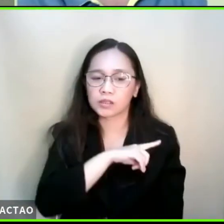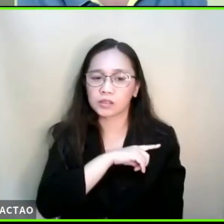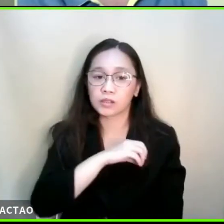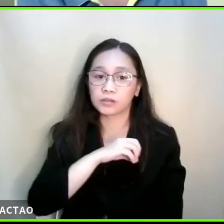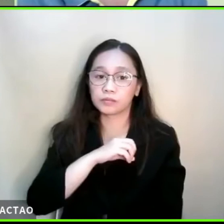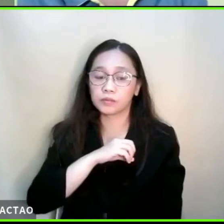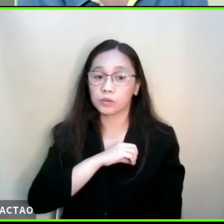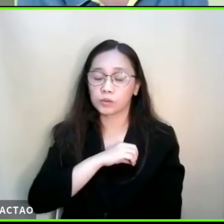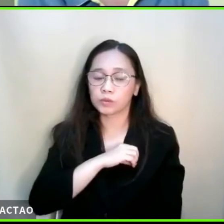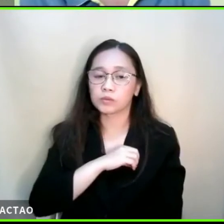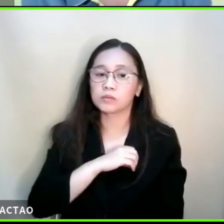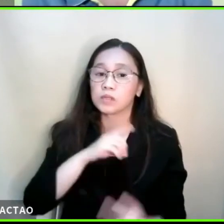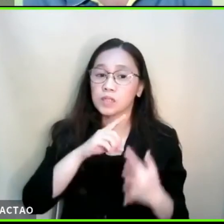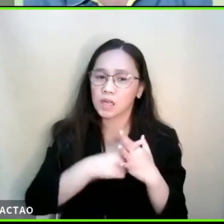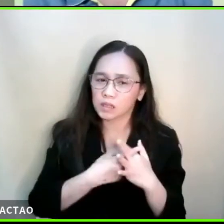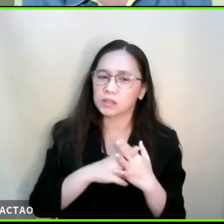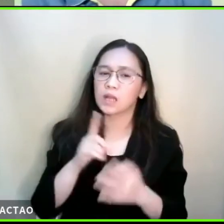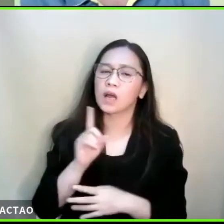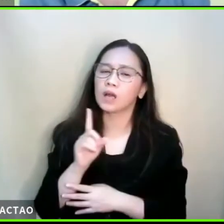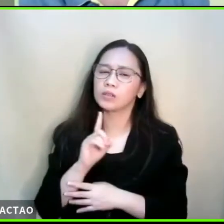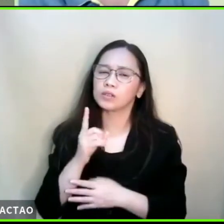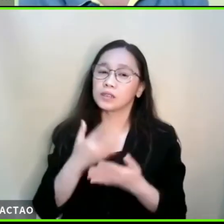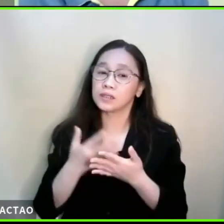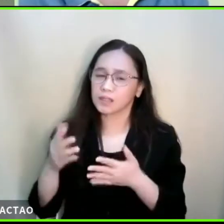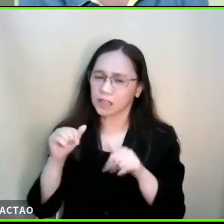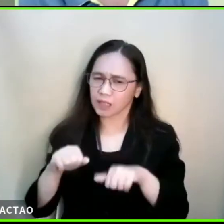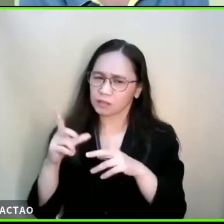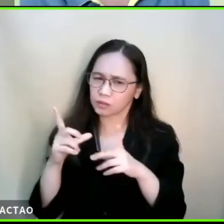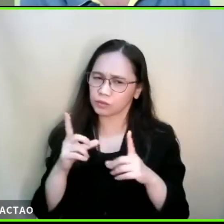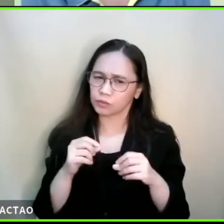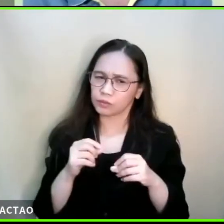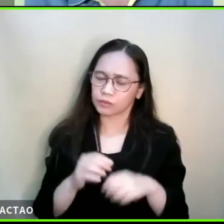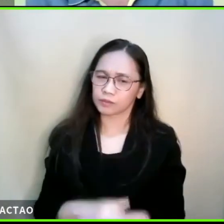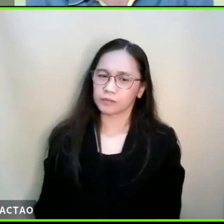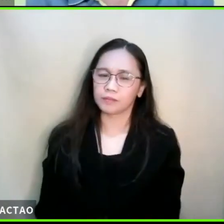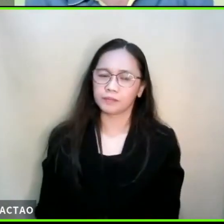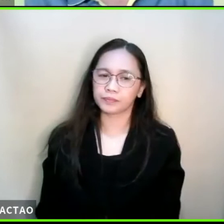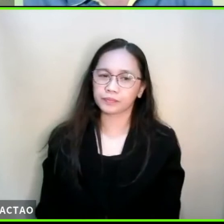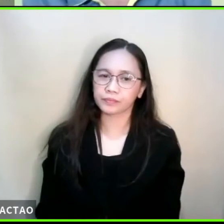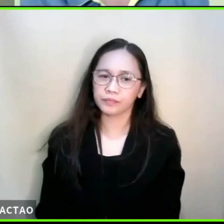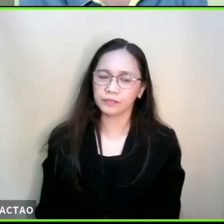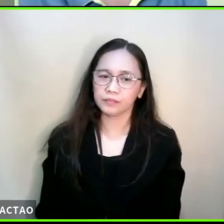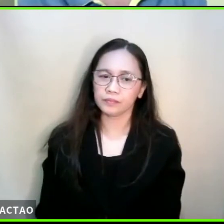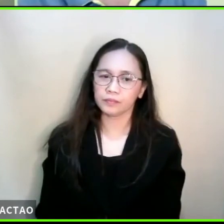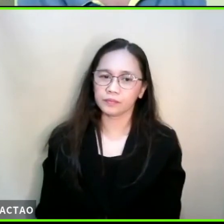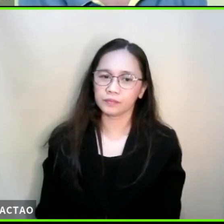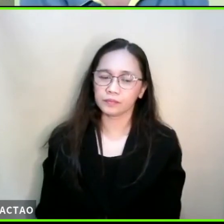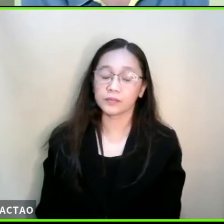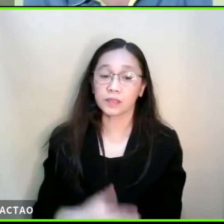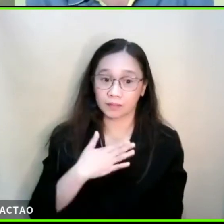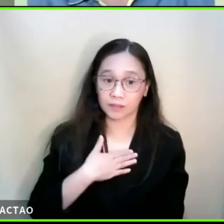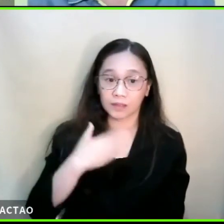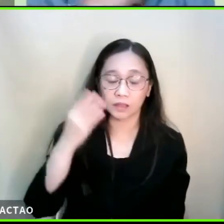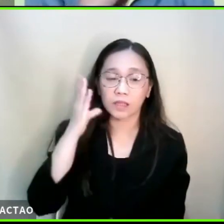mga iba't ibang bagay na pwede natin gawin, no. A lot of, in my experience,